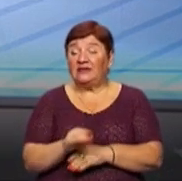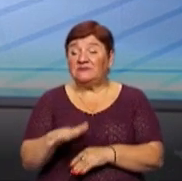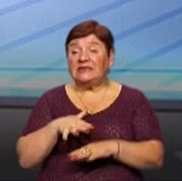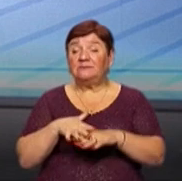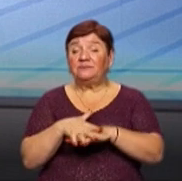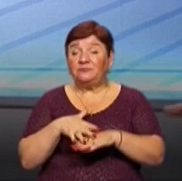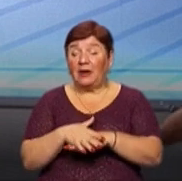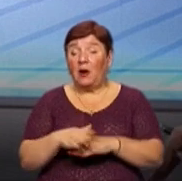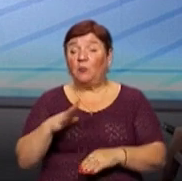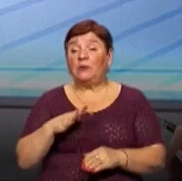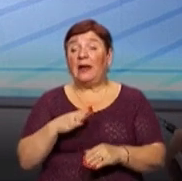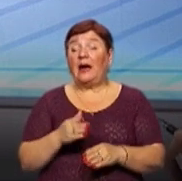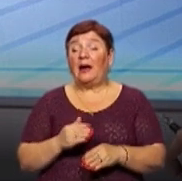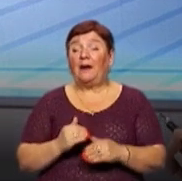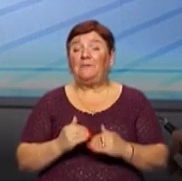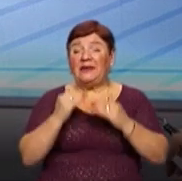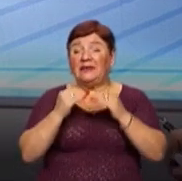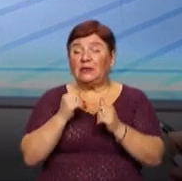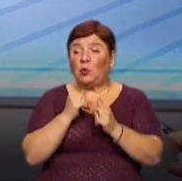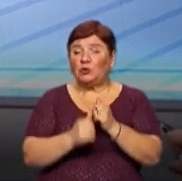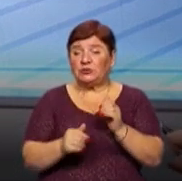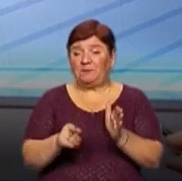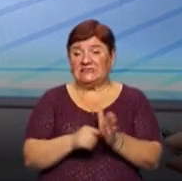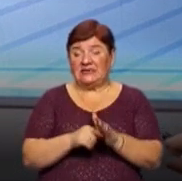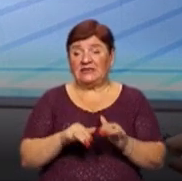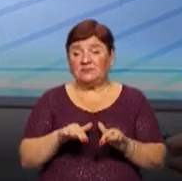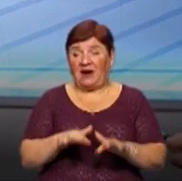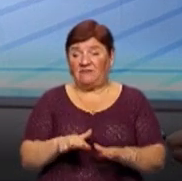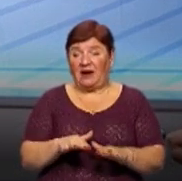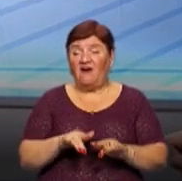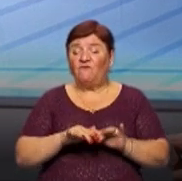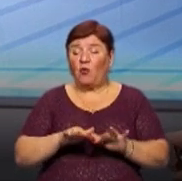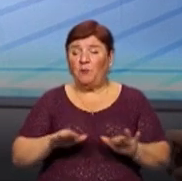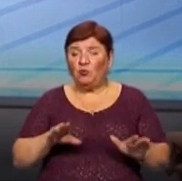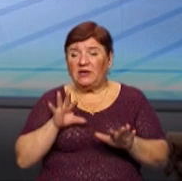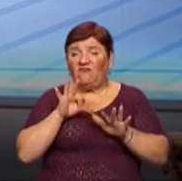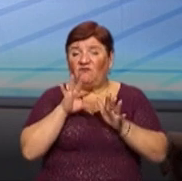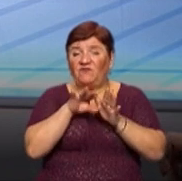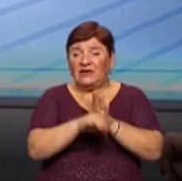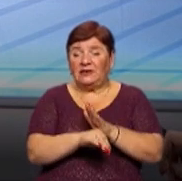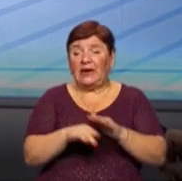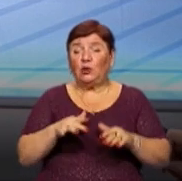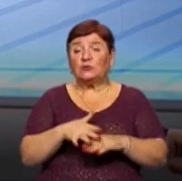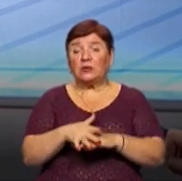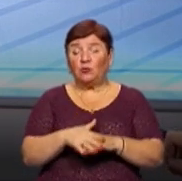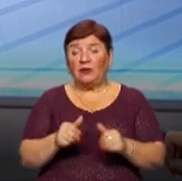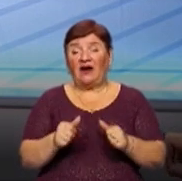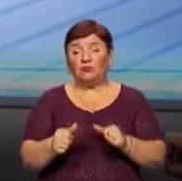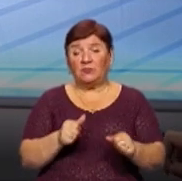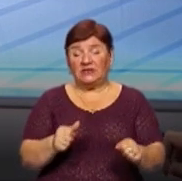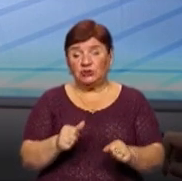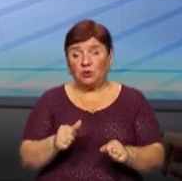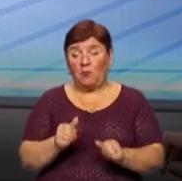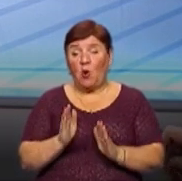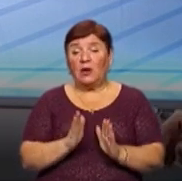були проведені, була піднята кожна пенсійна справа, введена, як то кажуть, в програму, в комп'ютер, всі рішення судів, і розрахунок робиться в автоматичному